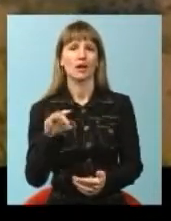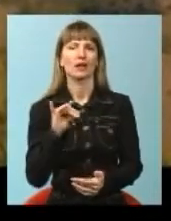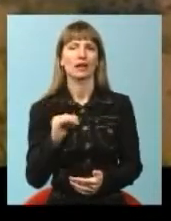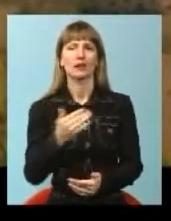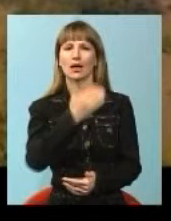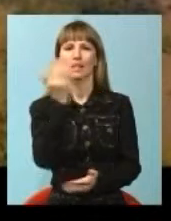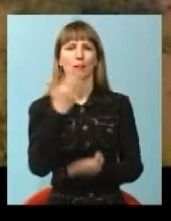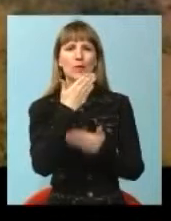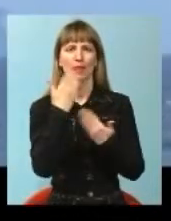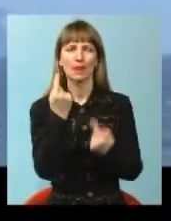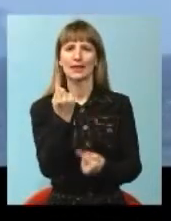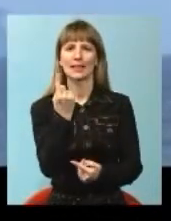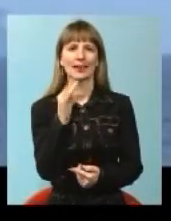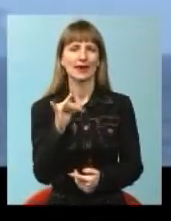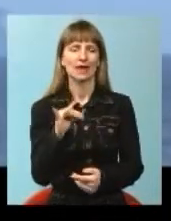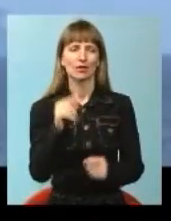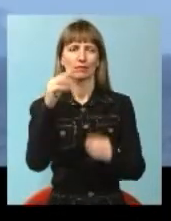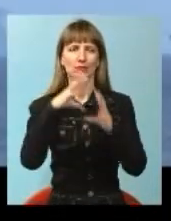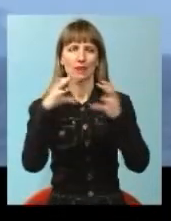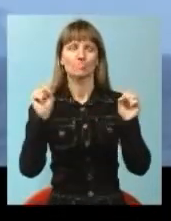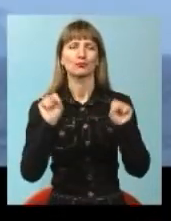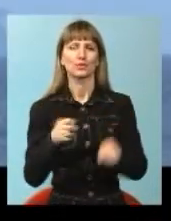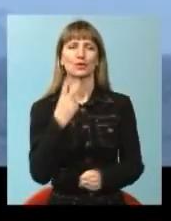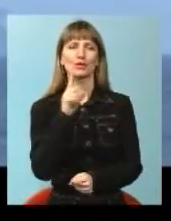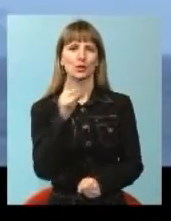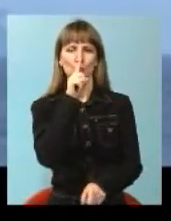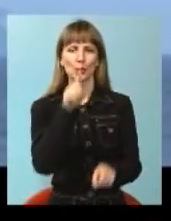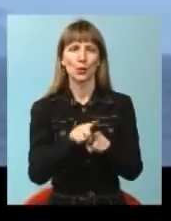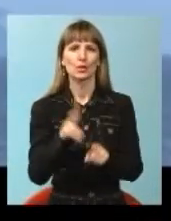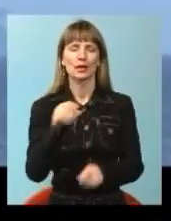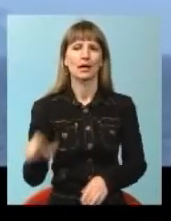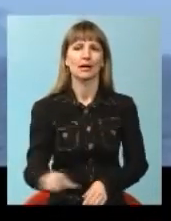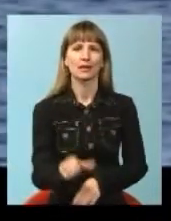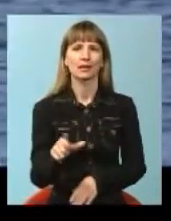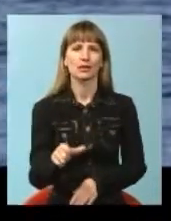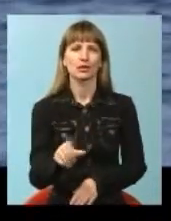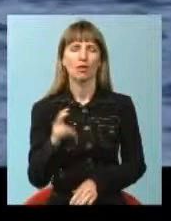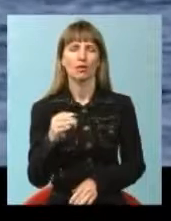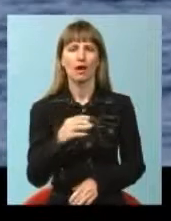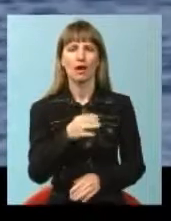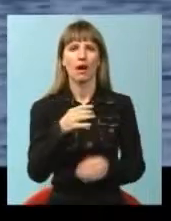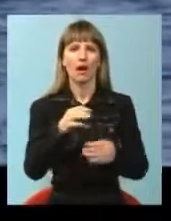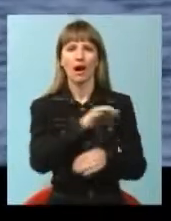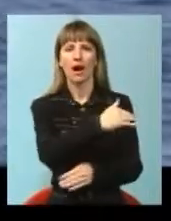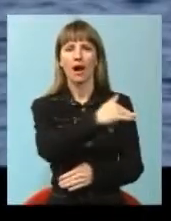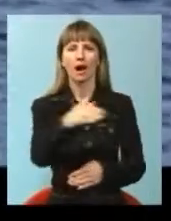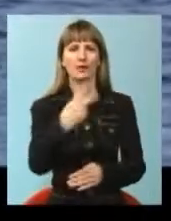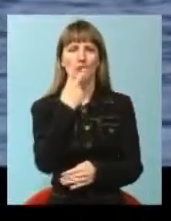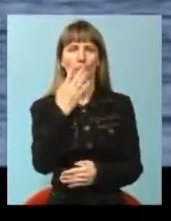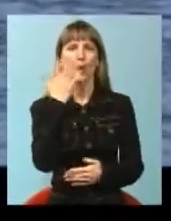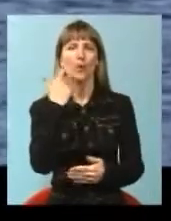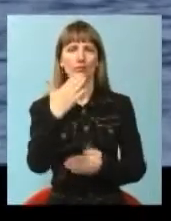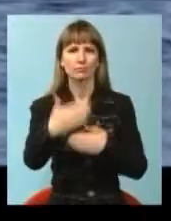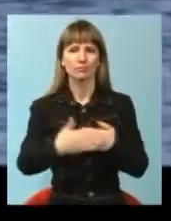небі немає жодної хмаринки, нам також може побачитись щось схоже на річку на горизонті. Втім, коли ви наближаєтесь до неї